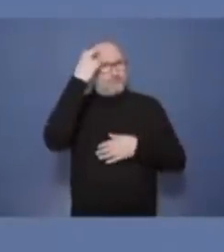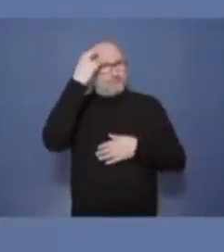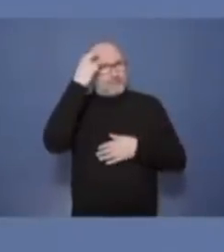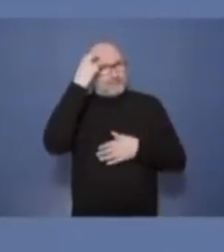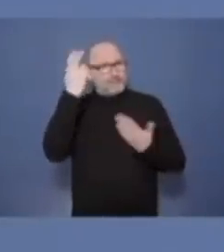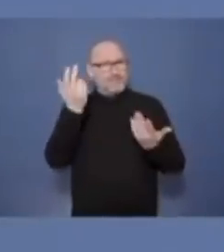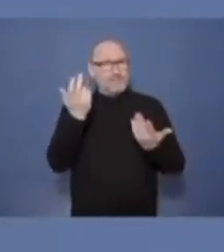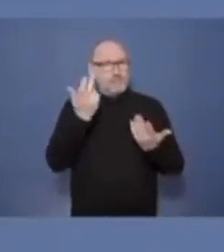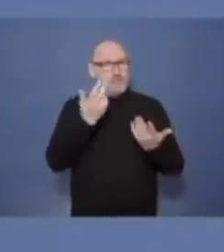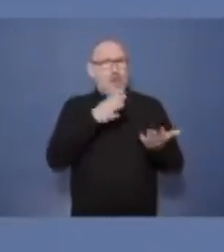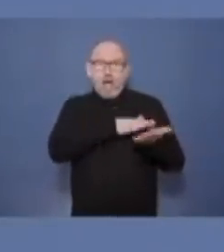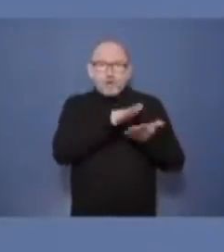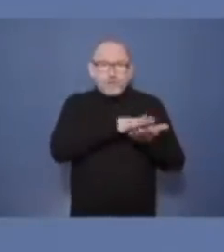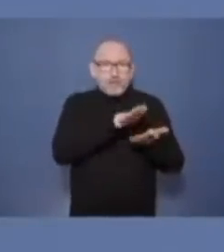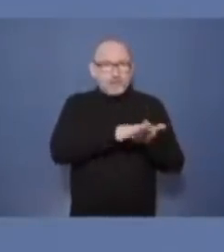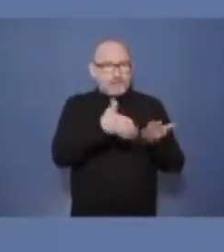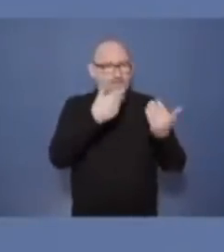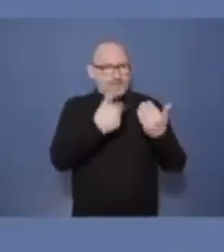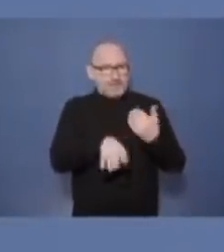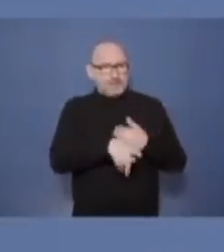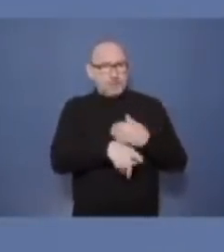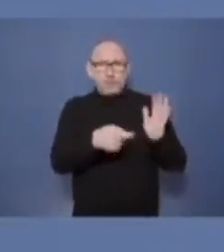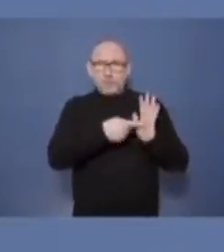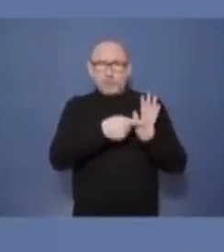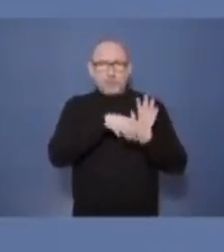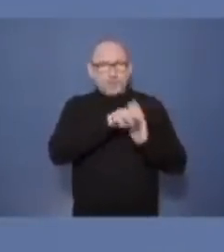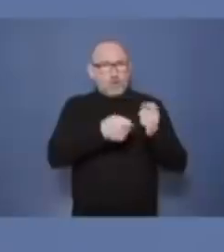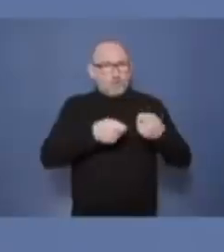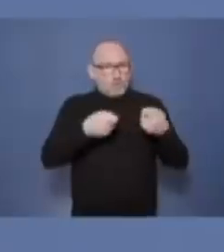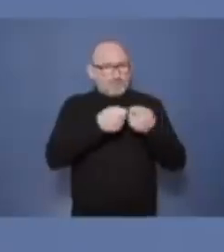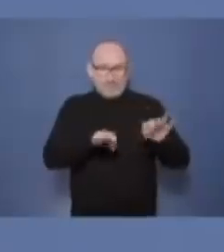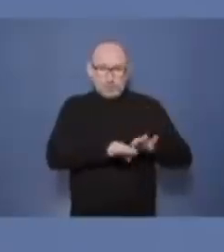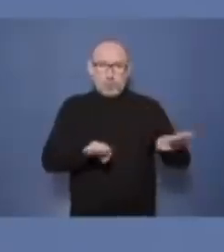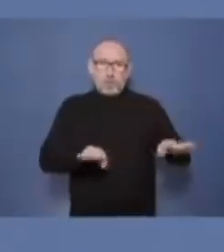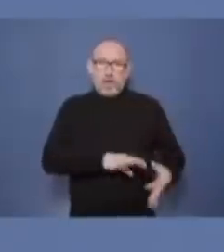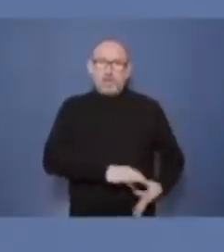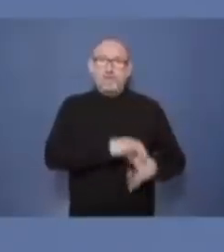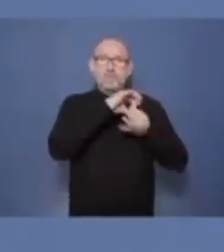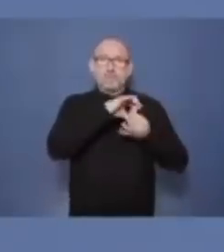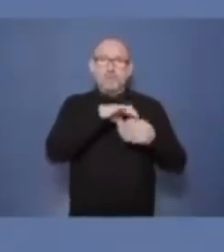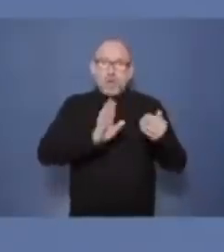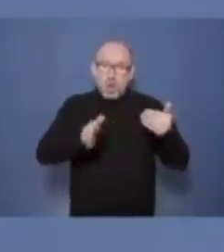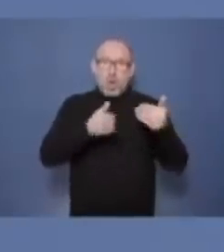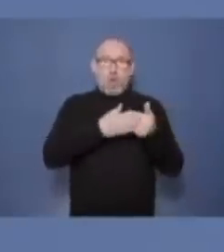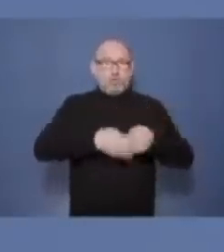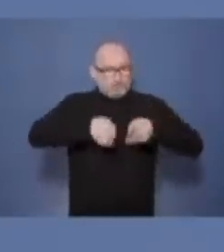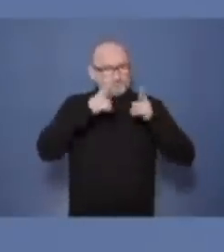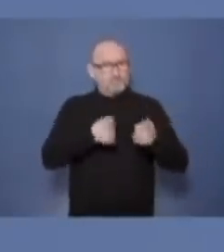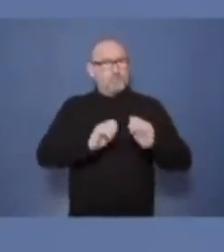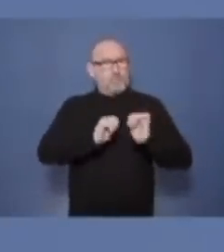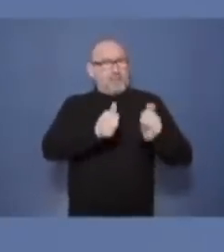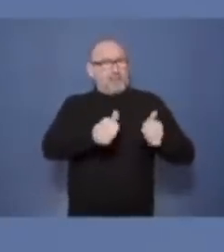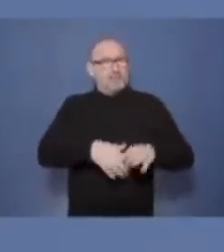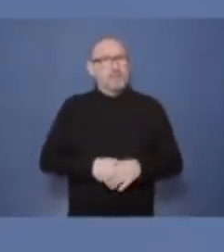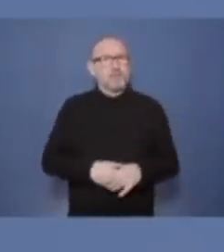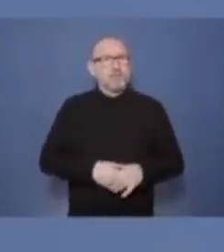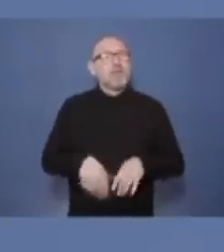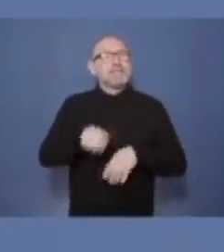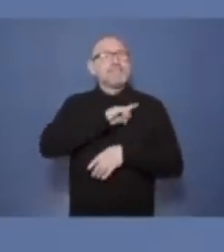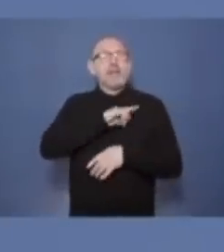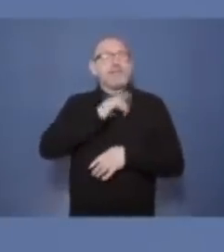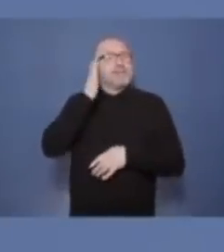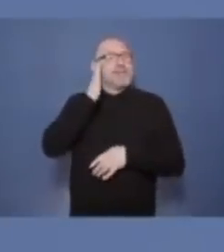und die begründen, die für die Bundesregierung die Grundlage liefern dafür, dass der Lockdown etwas hilft? Ich kenne da nur das Leopoldina